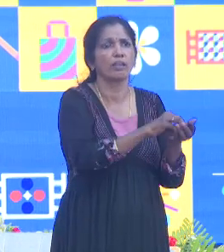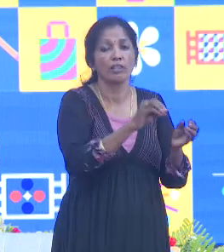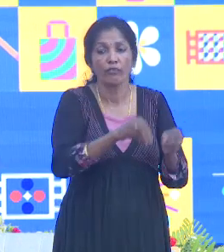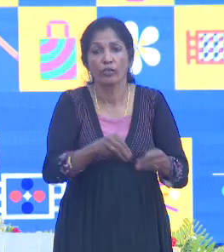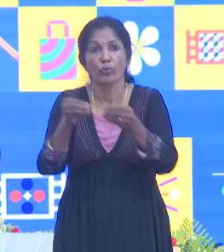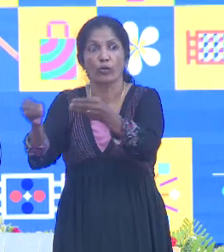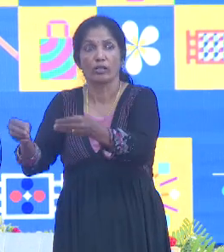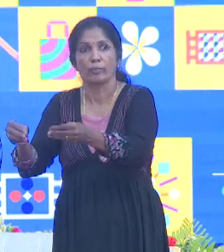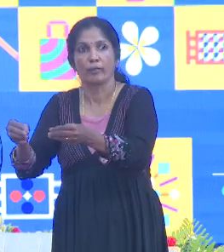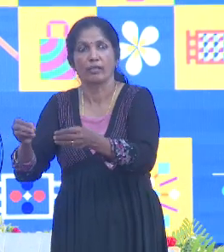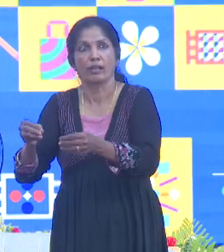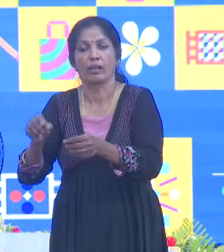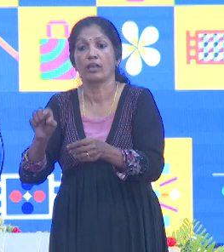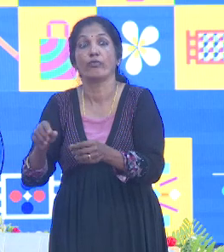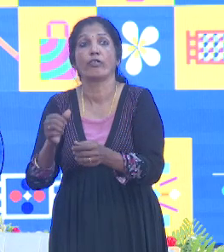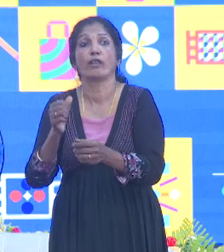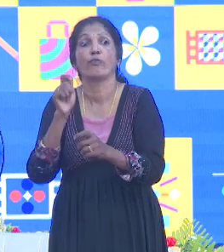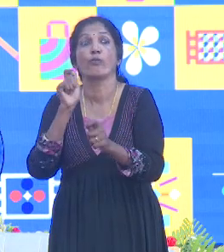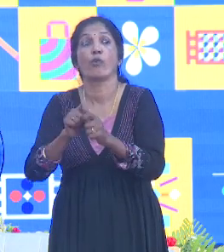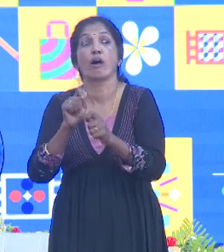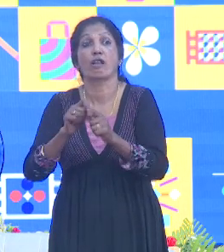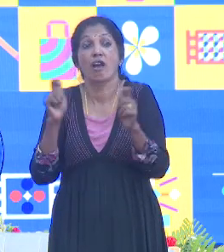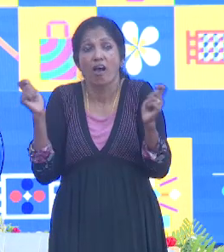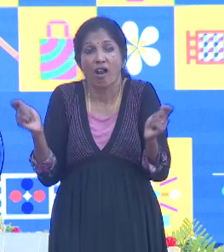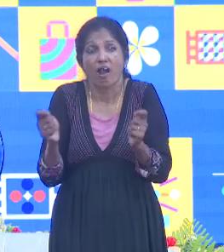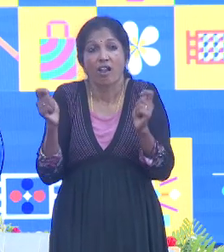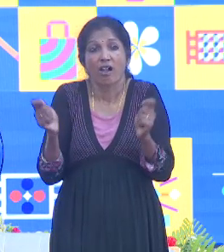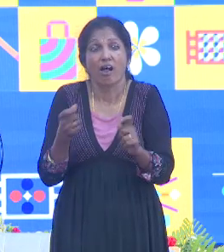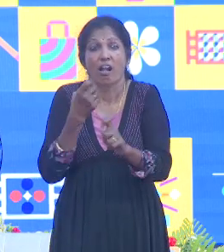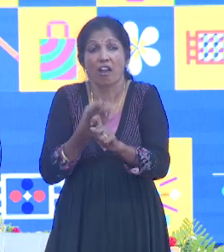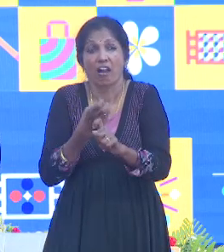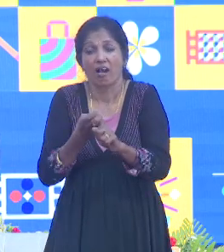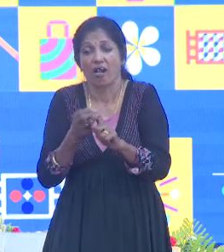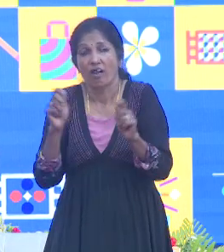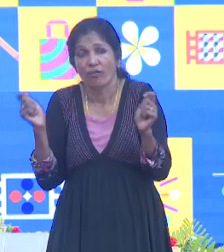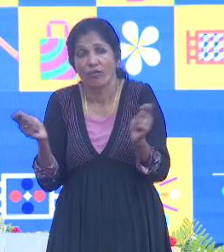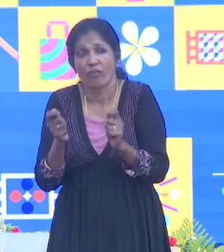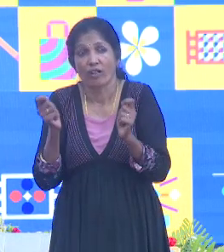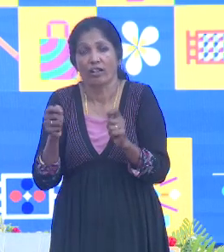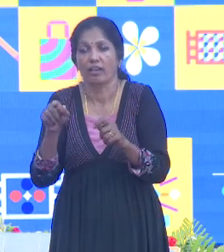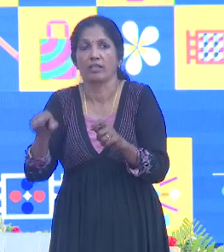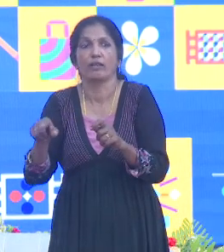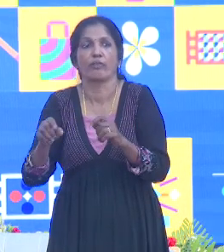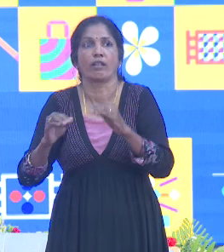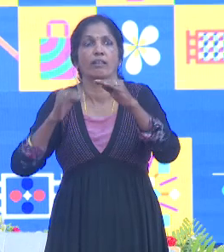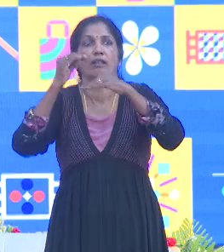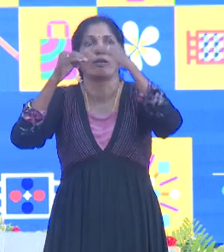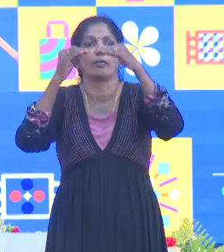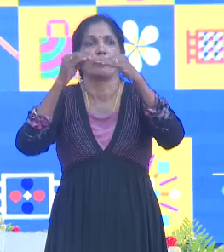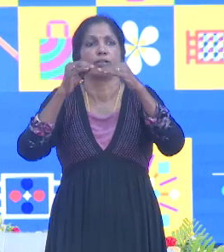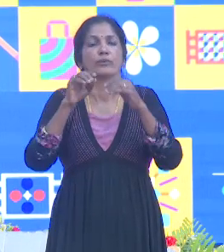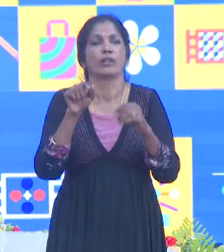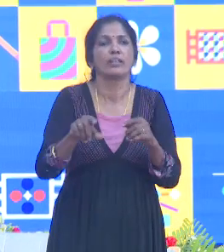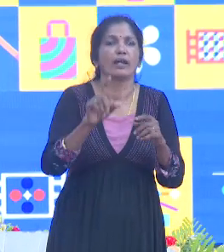എന്നാൽ അതിൻ്റെ ലക്ഷ്യം പൂർണ്ണമായിട്ടും കൈവരിച്ചതെന്ന് ചോദിച്ചാൽ ഇല്ല. കാരണം ഉൽപ്പാദന വർധനവായിരുന്നു. പ്ലാനിംഗ് കമ്മീഷൻ്റെയും ഇവിടെ